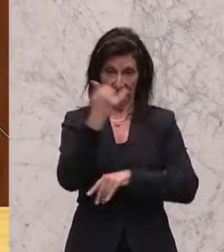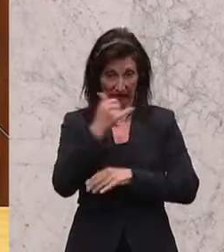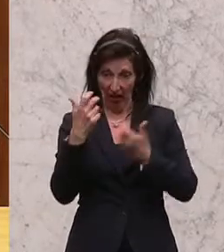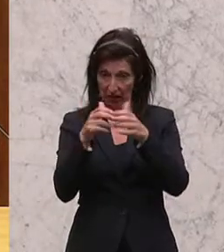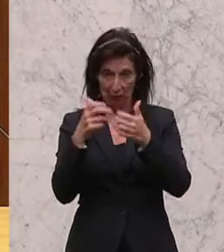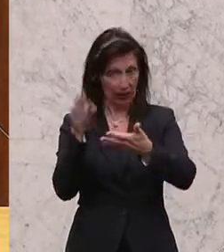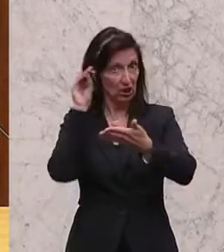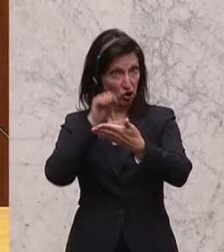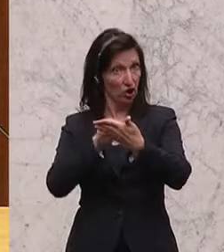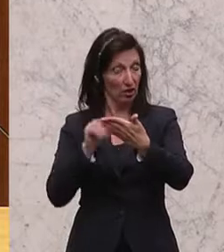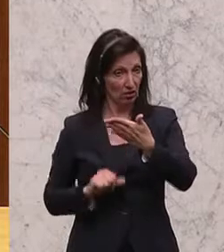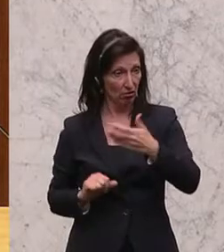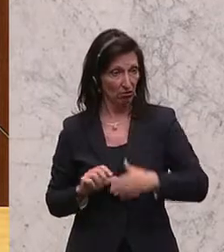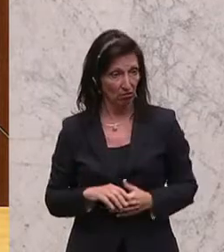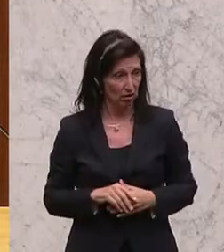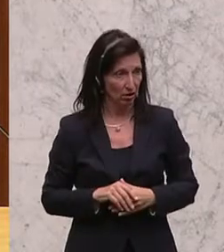oben.